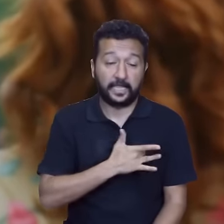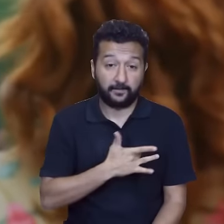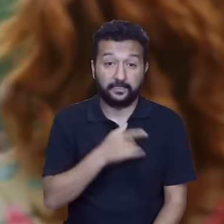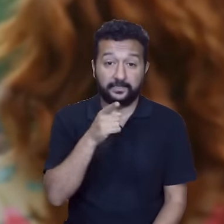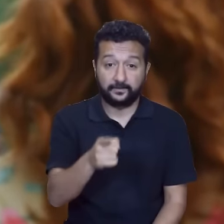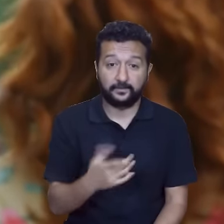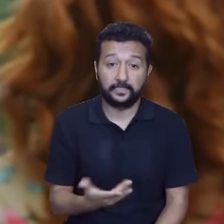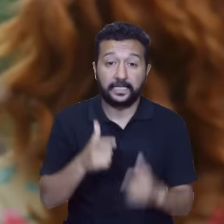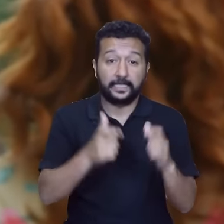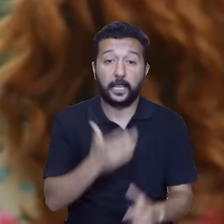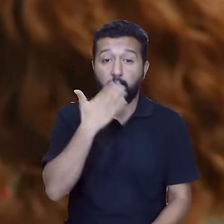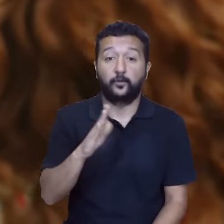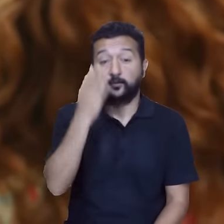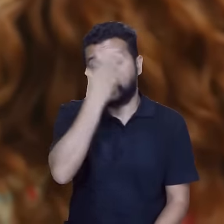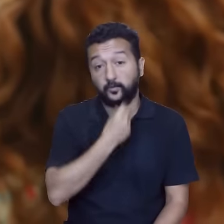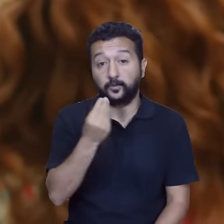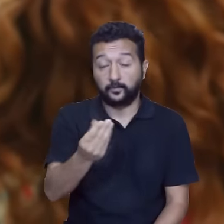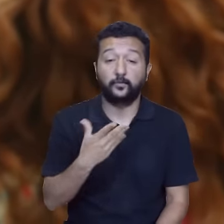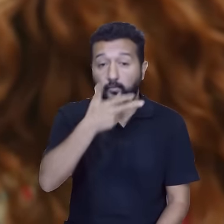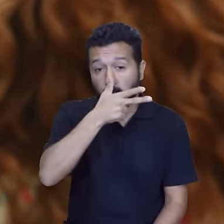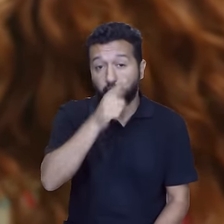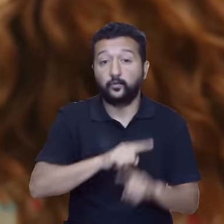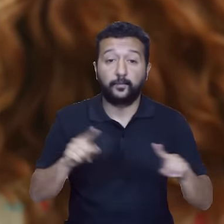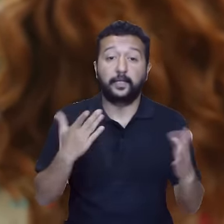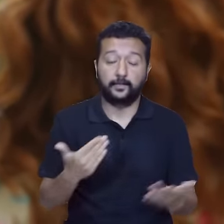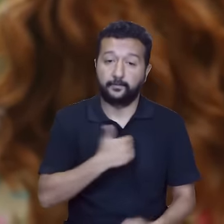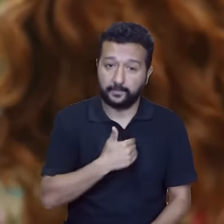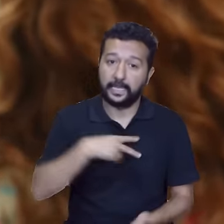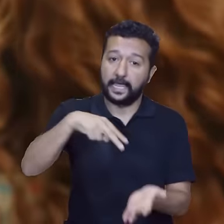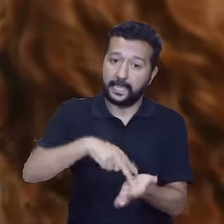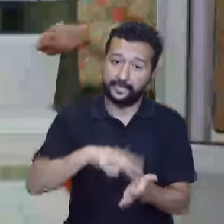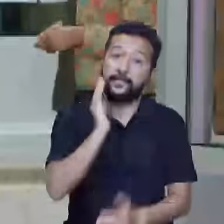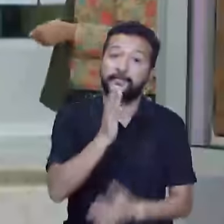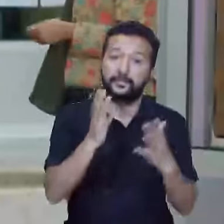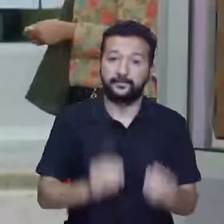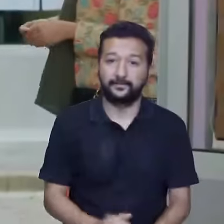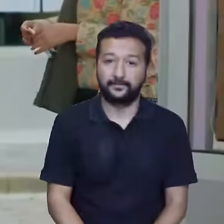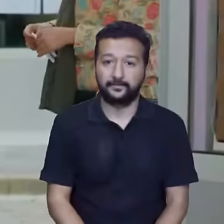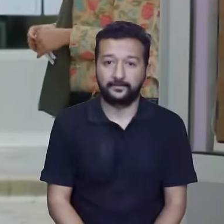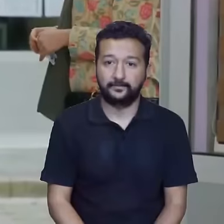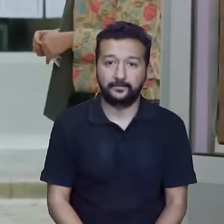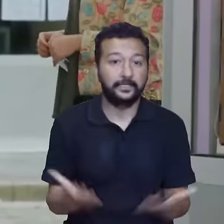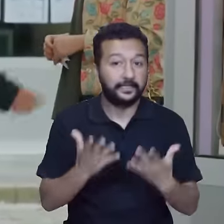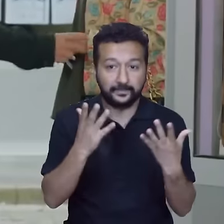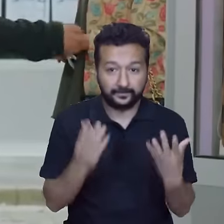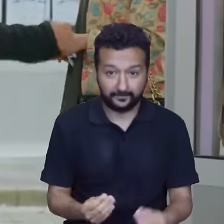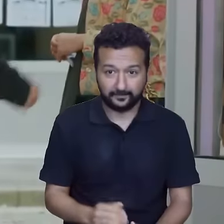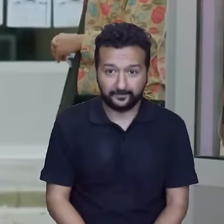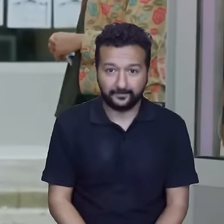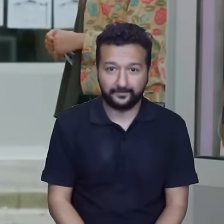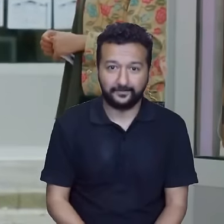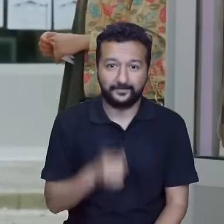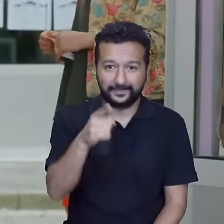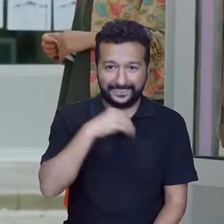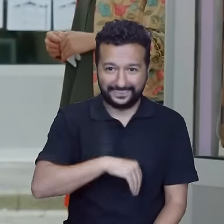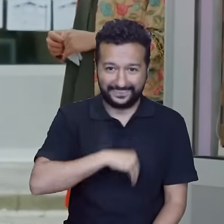Kalbinde yer yoksa güzelim, üzülme. Ben ayakta da giderim. Emel kıs kıs güldü. Nasıl?